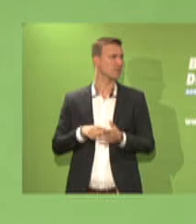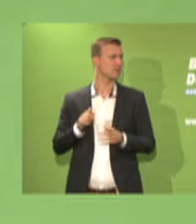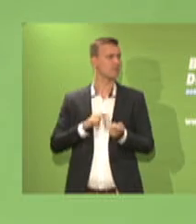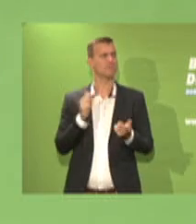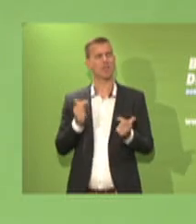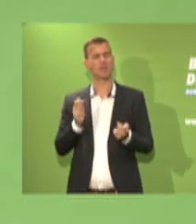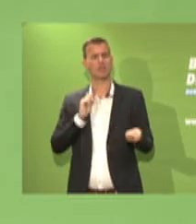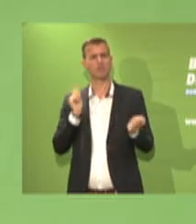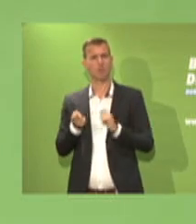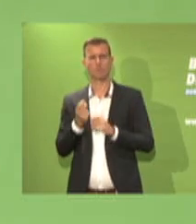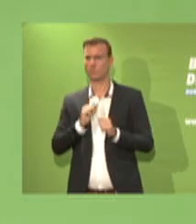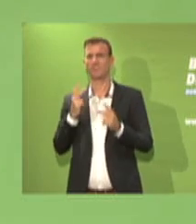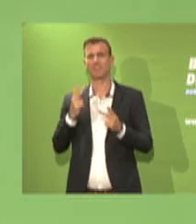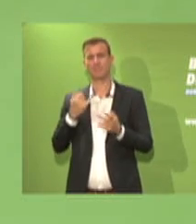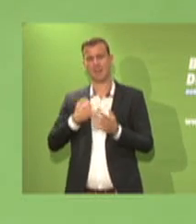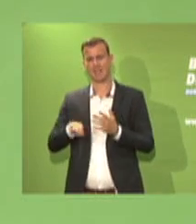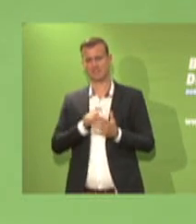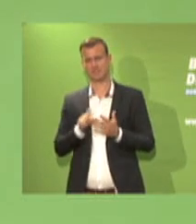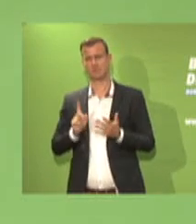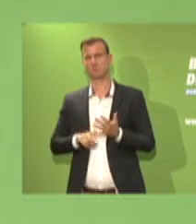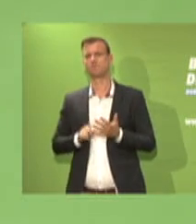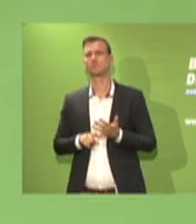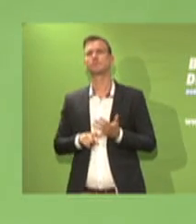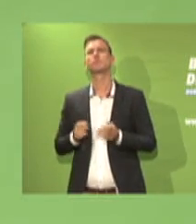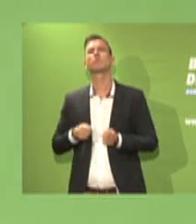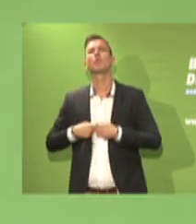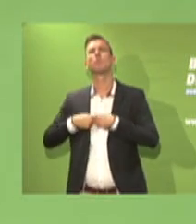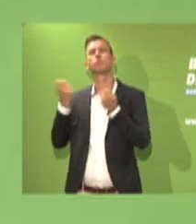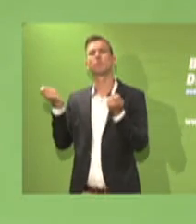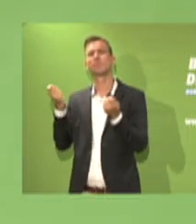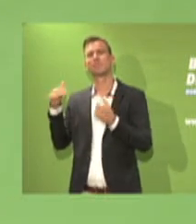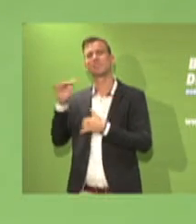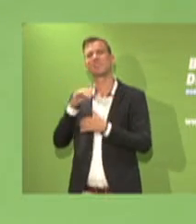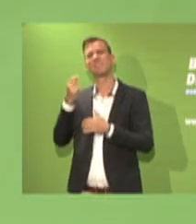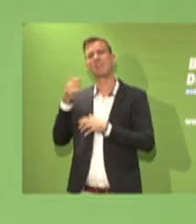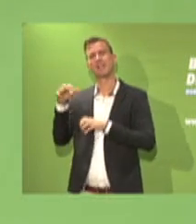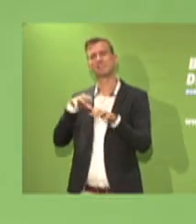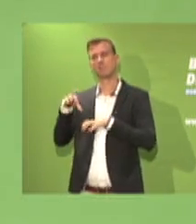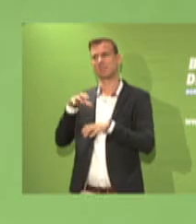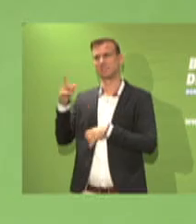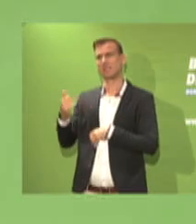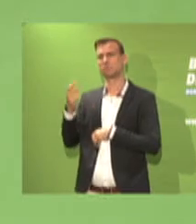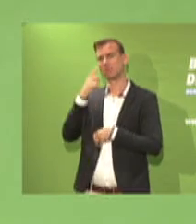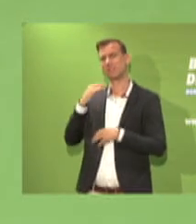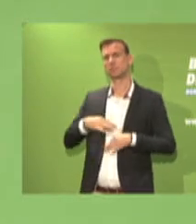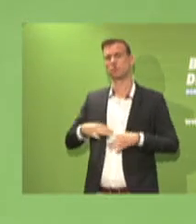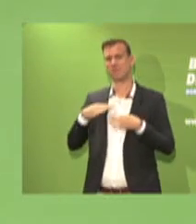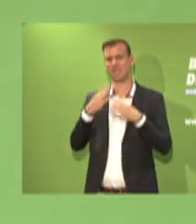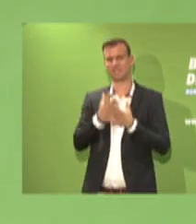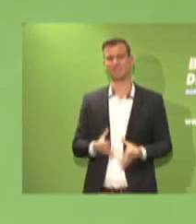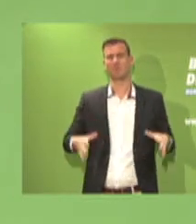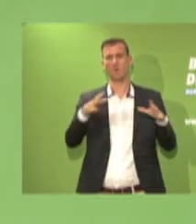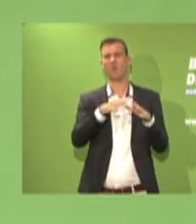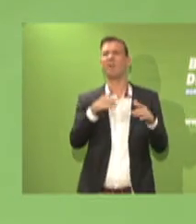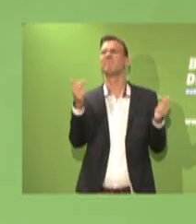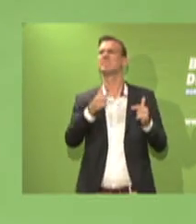massiv gefragt. Letzter Punkt an der Stelle. Wir haben auf Bundesebene einen Finanzminister, der gerade in den Gesundheitsfonds, in die Gelder der